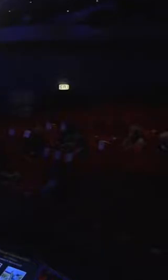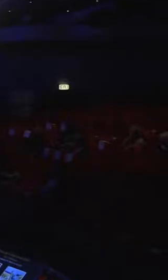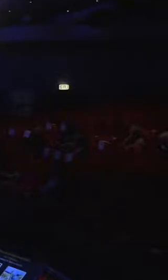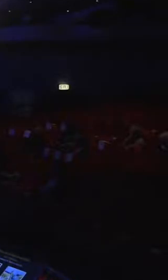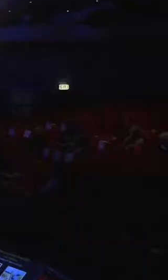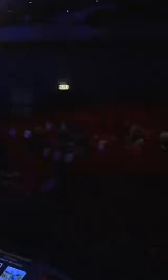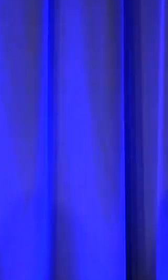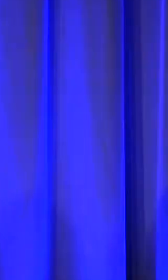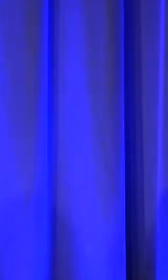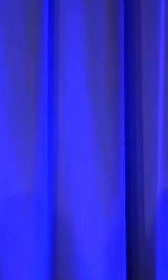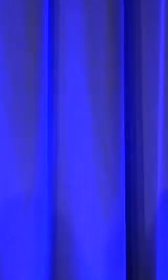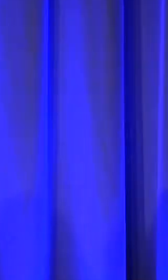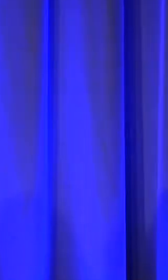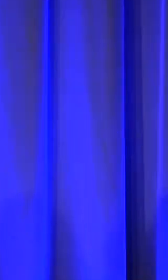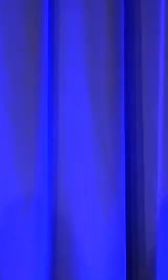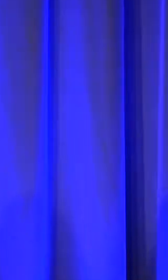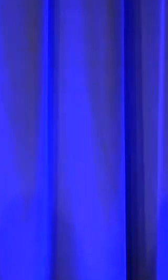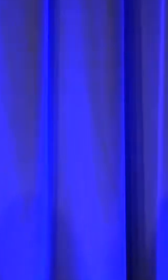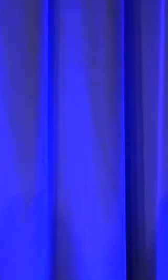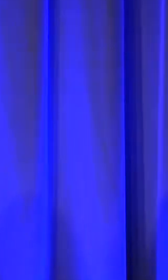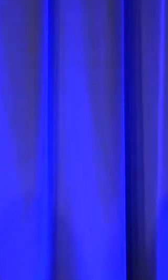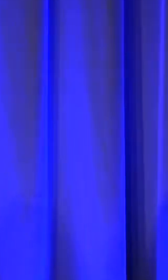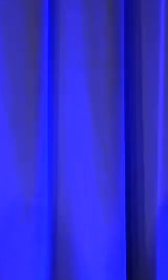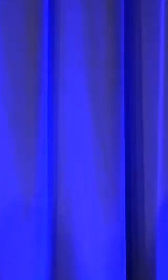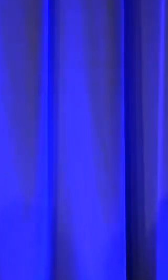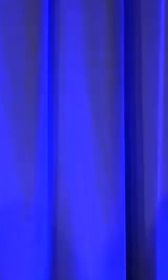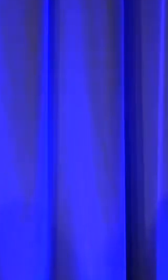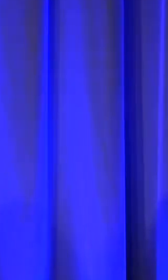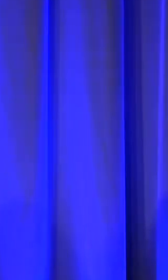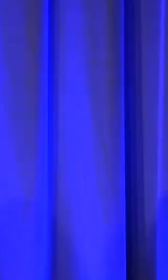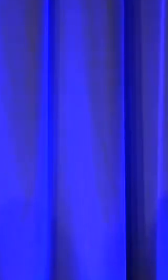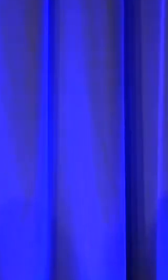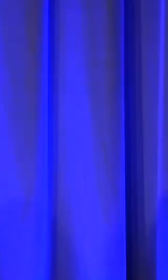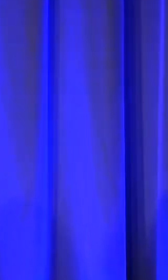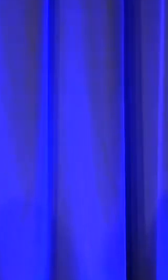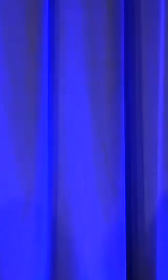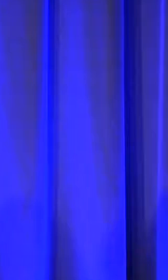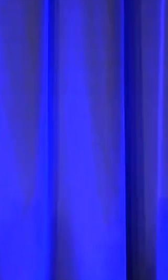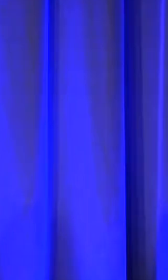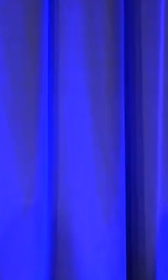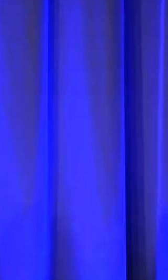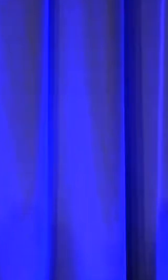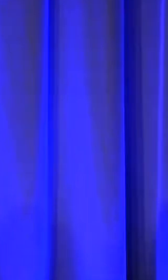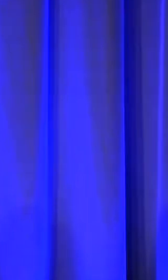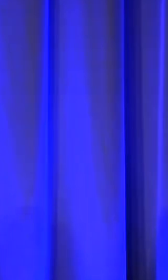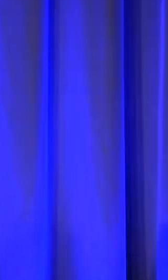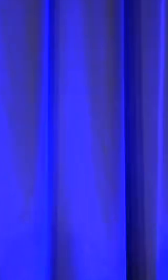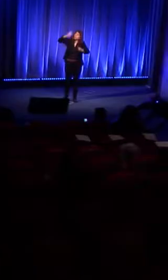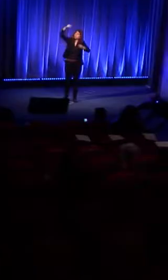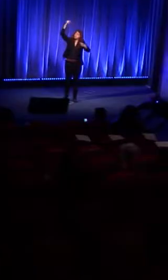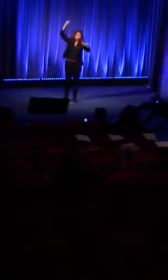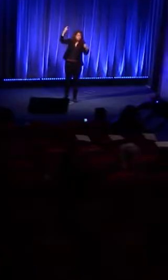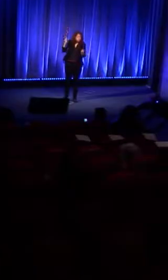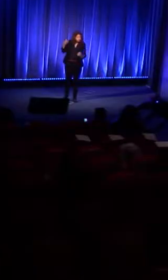l'athlète, la GRS, là, comme vous voyez, avec les engins, les massues, ou par exemple le